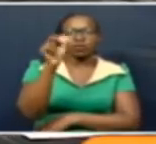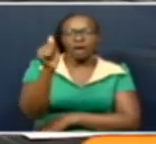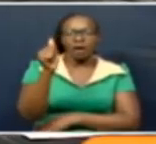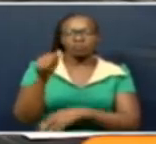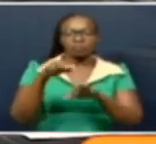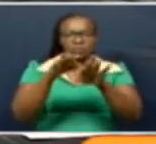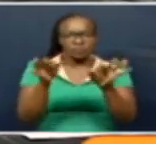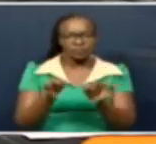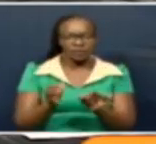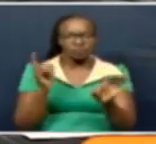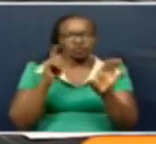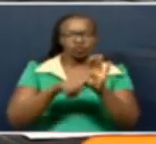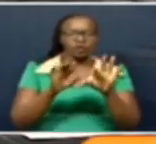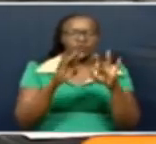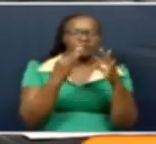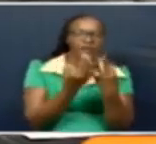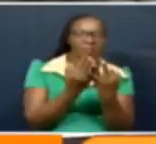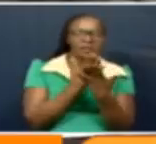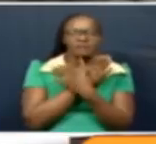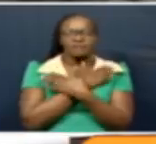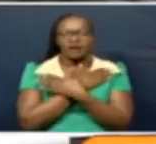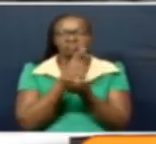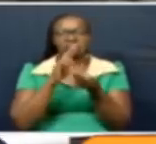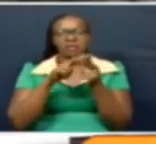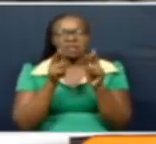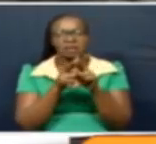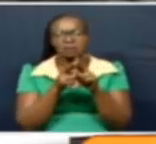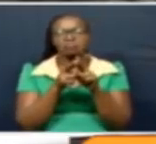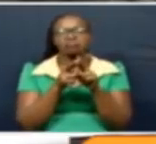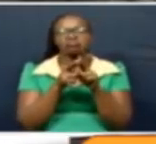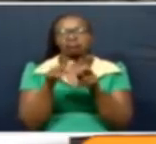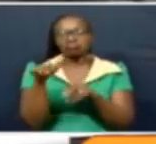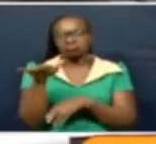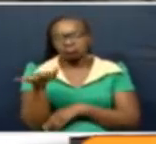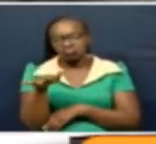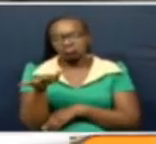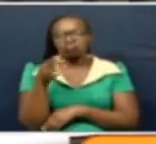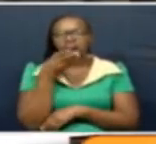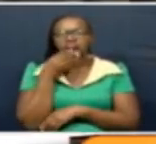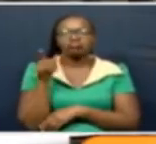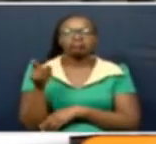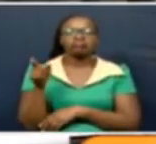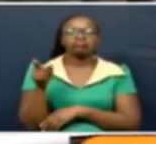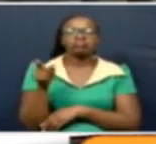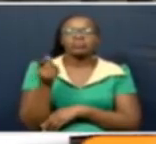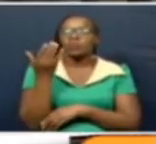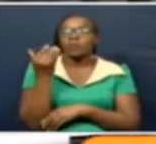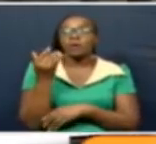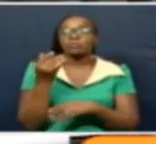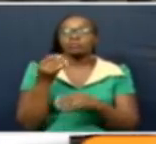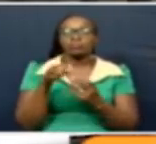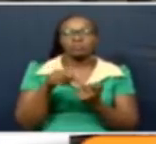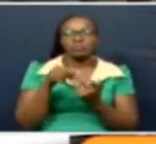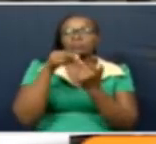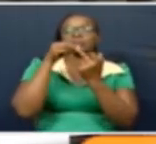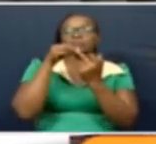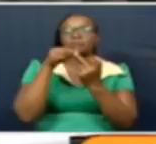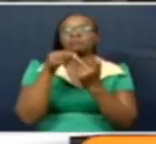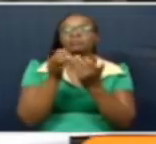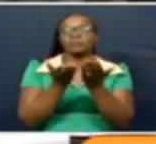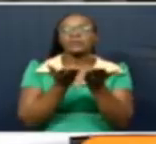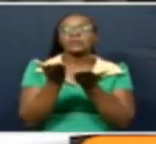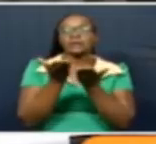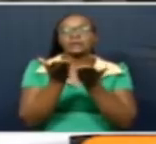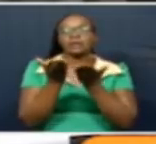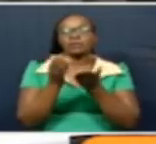kujumuika na familia, ndugu, jamaa na marafiki wa mwendazake Kenneth Stanely Njindo Matiba kwa ibada maalum. Kadzo Gunga alihudhuria ibada